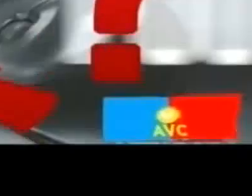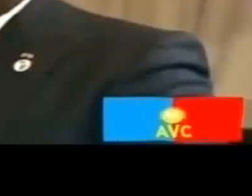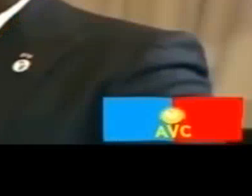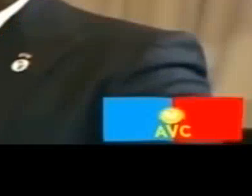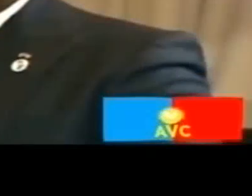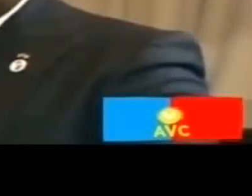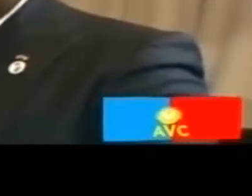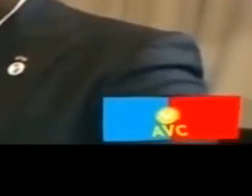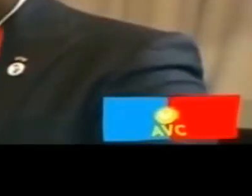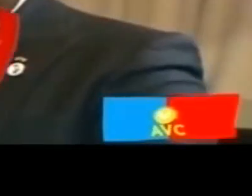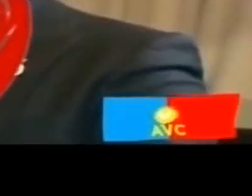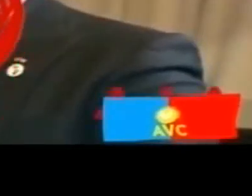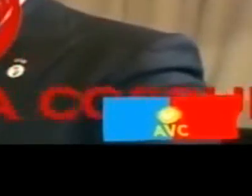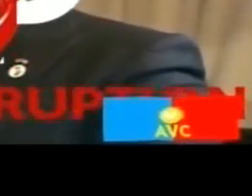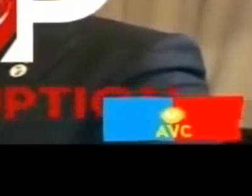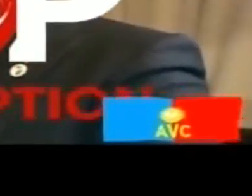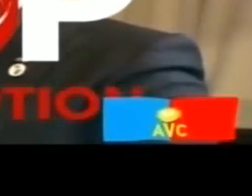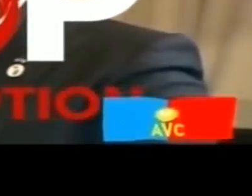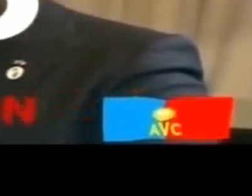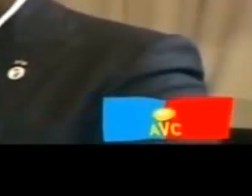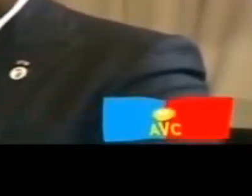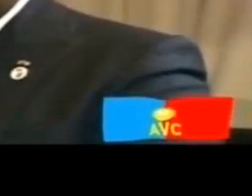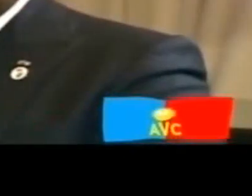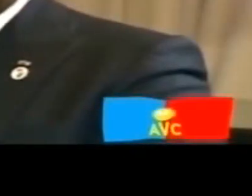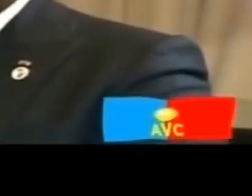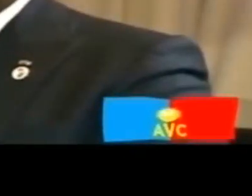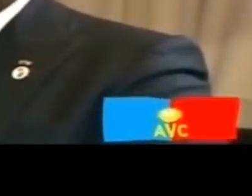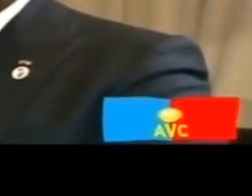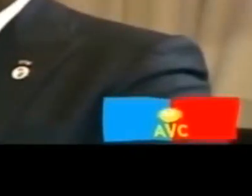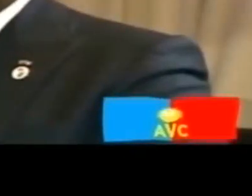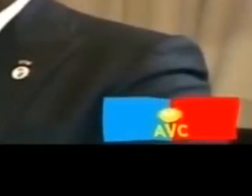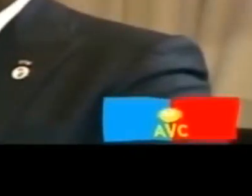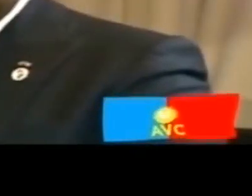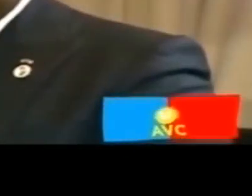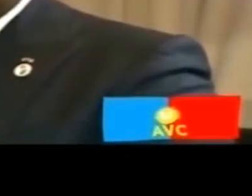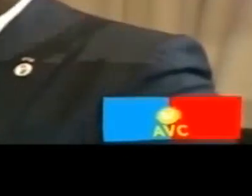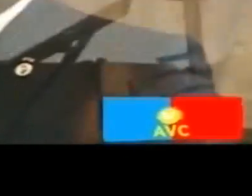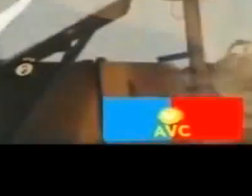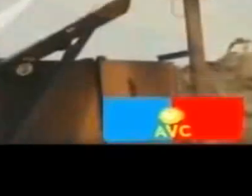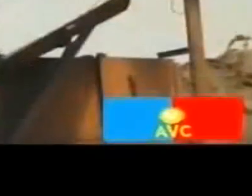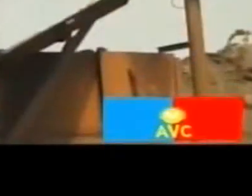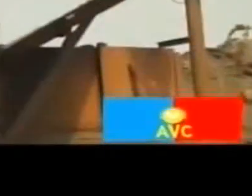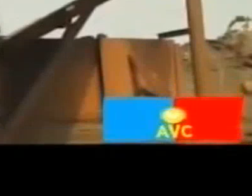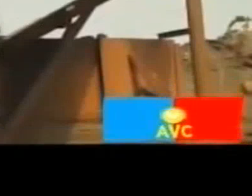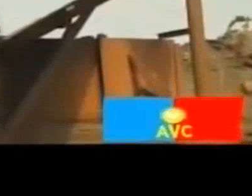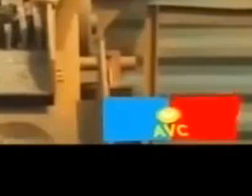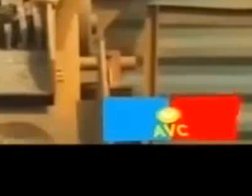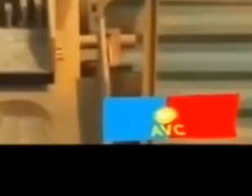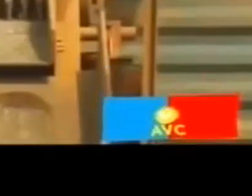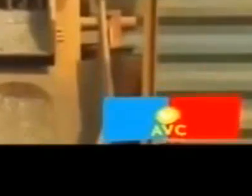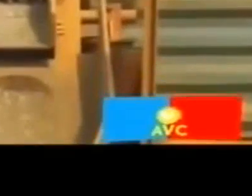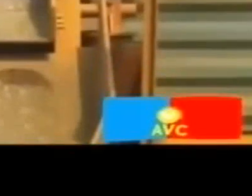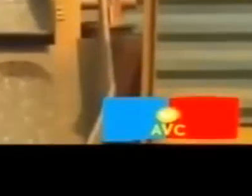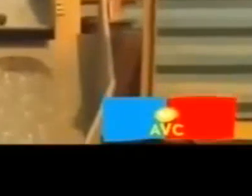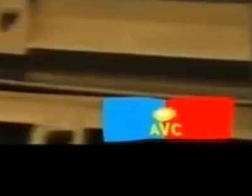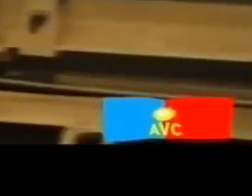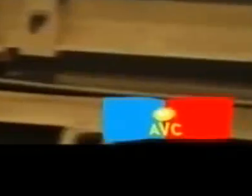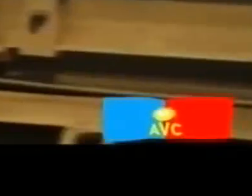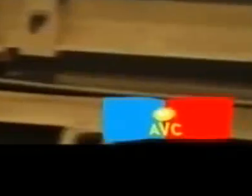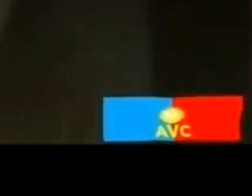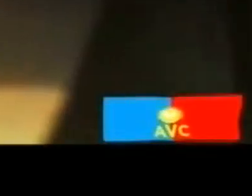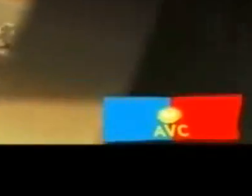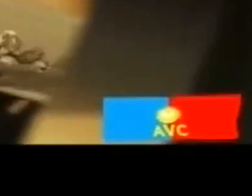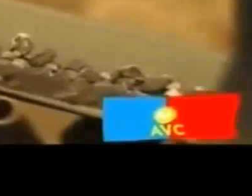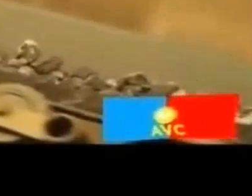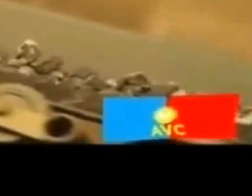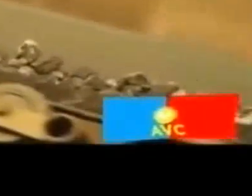Que si nous voulons demain une société qui gagne, une société plus juste, une société qui répartit de manière équitable